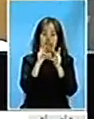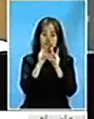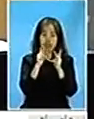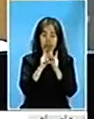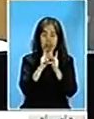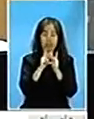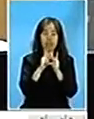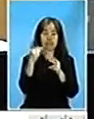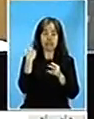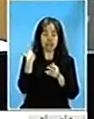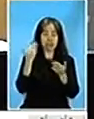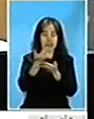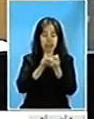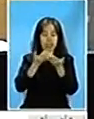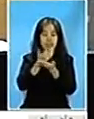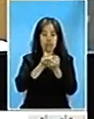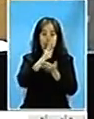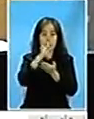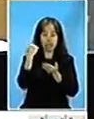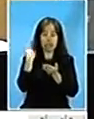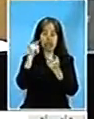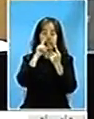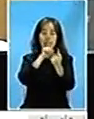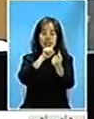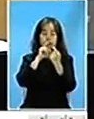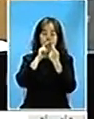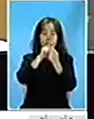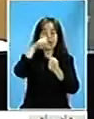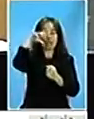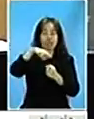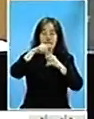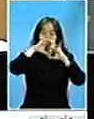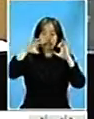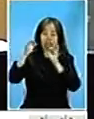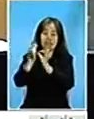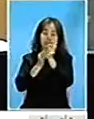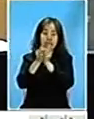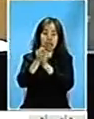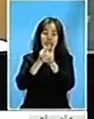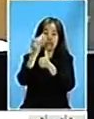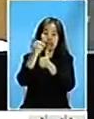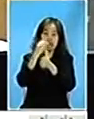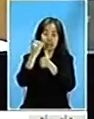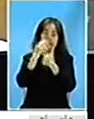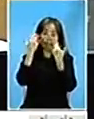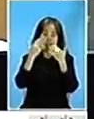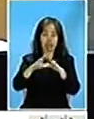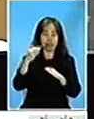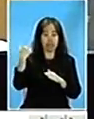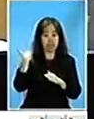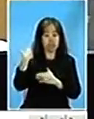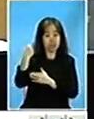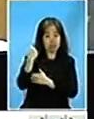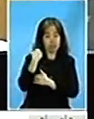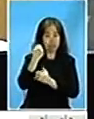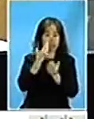อได้พิจารณาในเรื่องนั้นได้ซักถามส่วนราชการที่เกี่ยวข้องมาชี้แจงเนี่ยว่าคุณเนี่ยมีประสิทธิภาพในการบริ